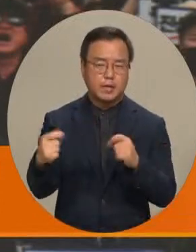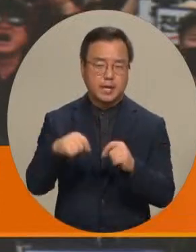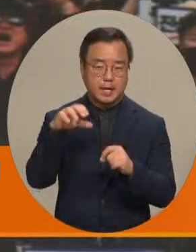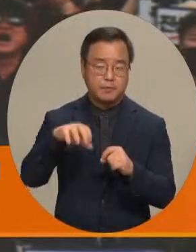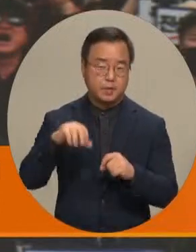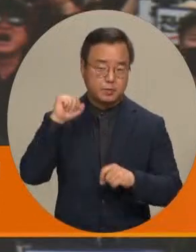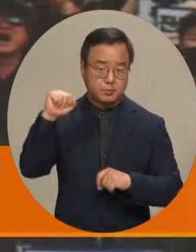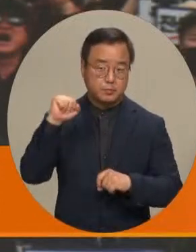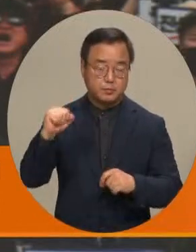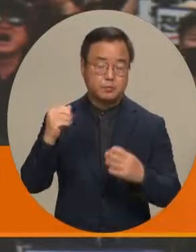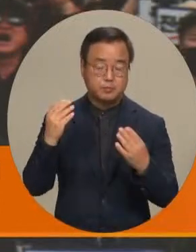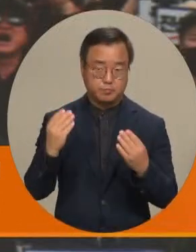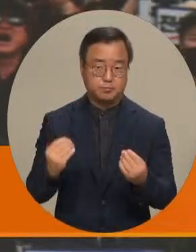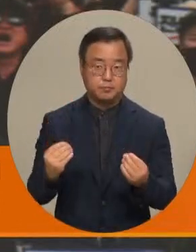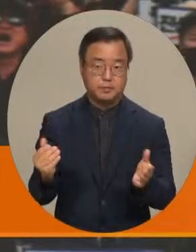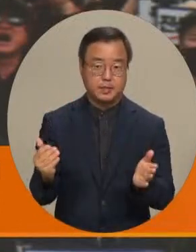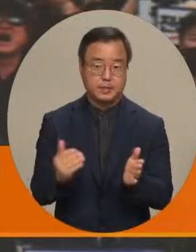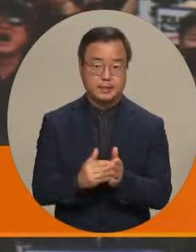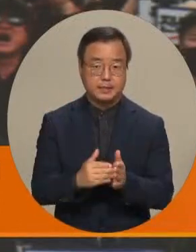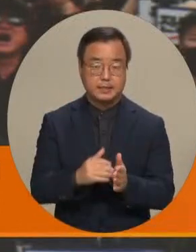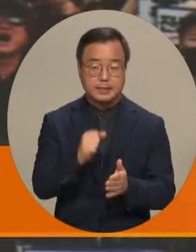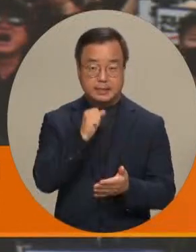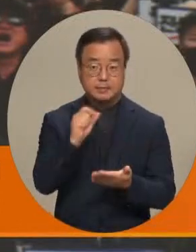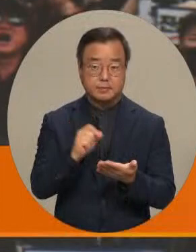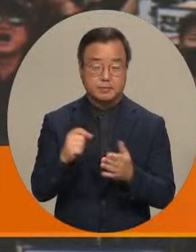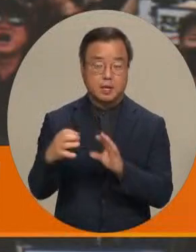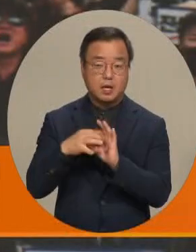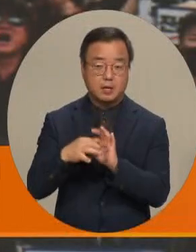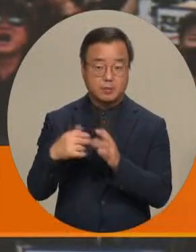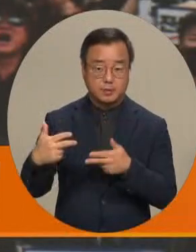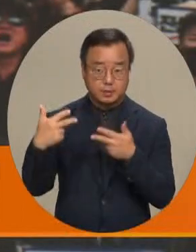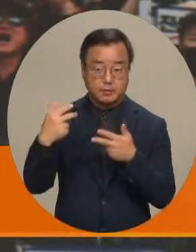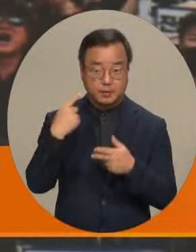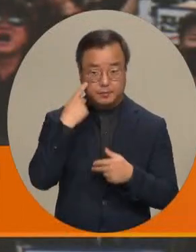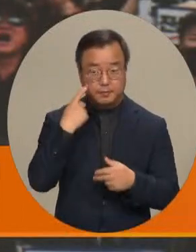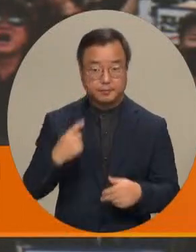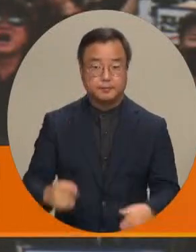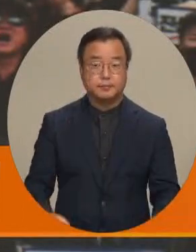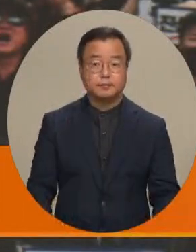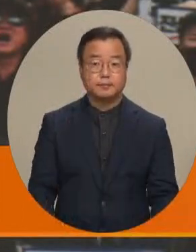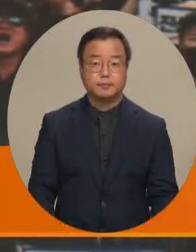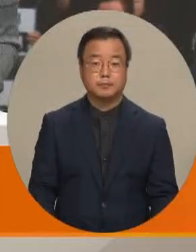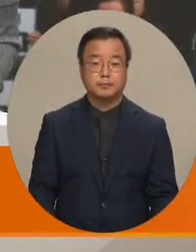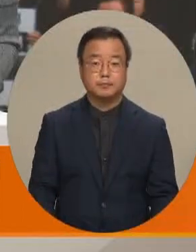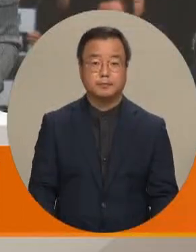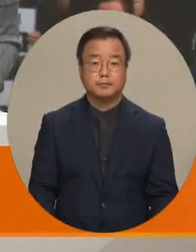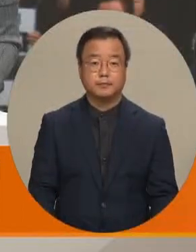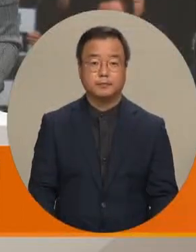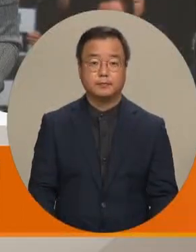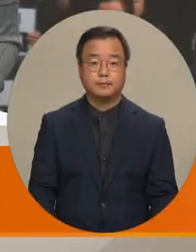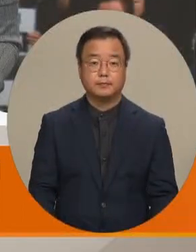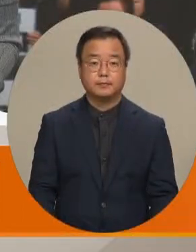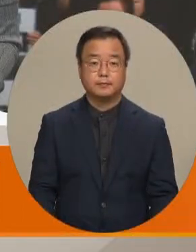집회가 마무리됐습니다. 취재기자 연결해서 현재 상황 들어봅니다. 배아정 기자.